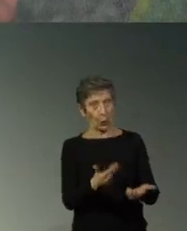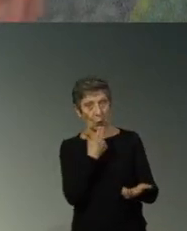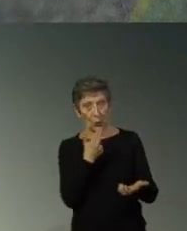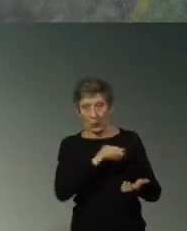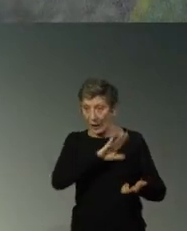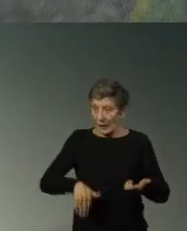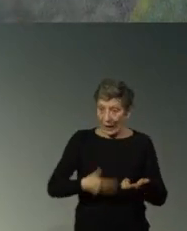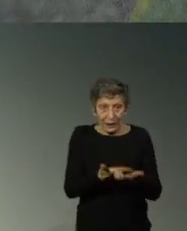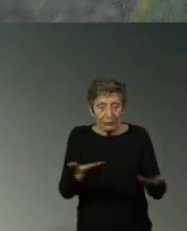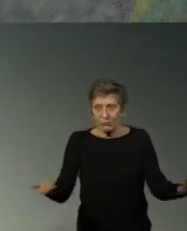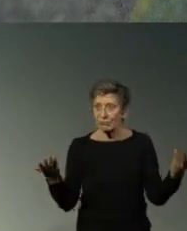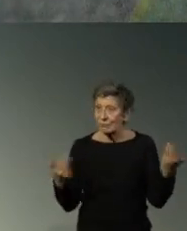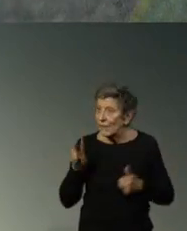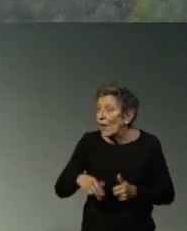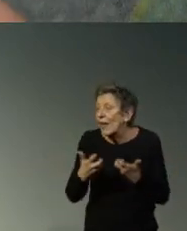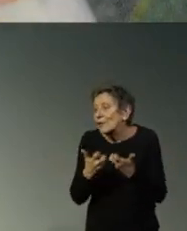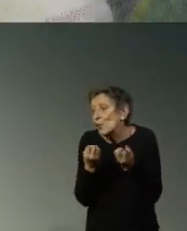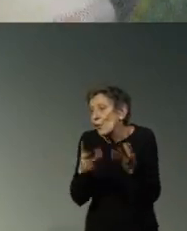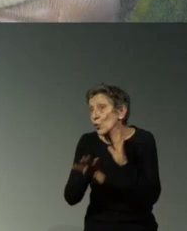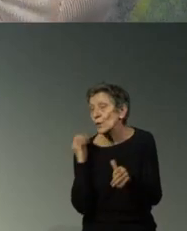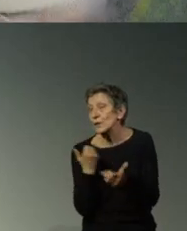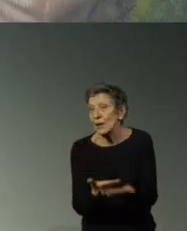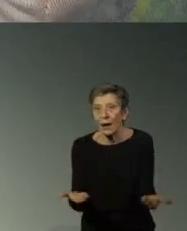je suis aussi assez souvent confrontée à des gens pour qui